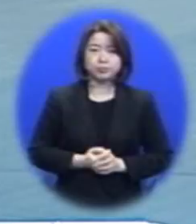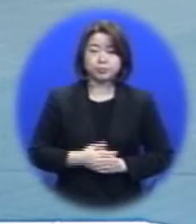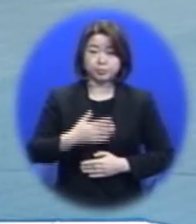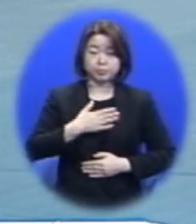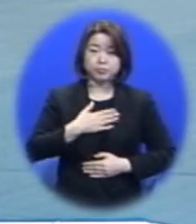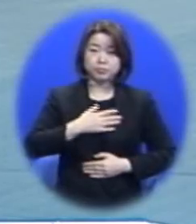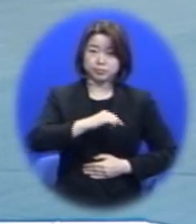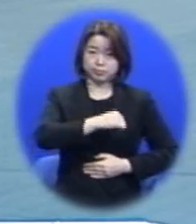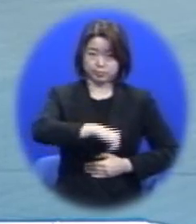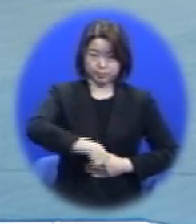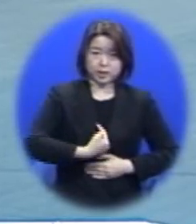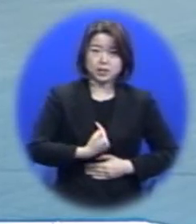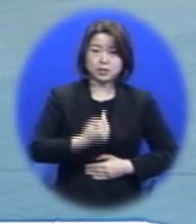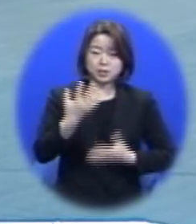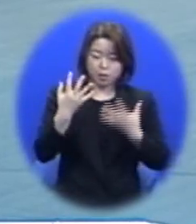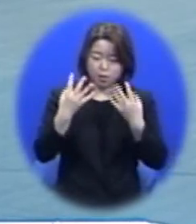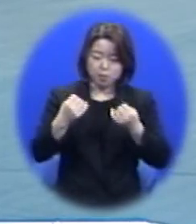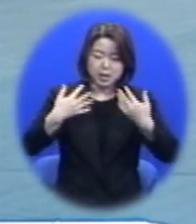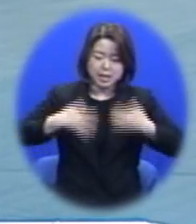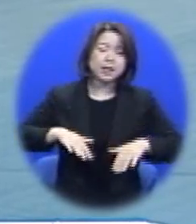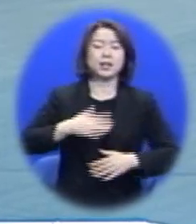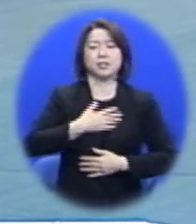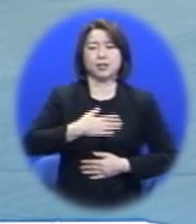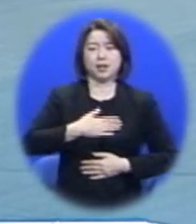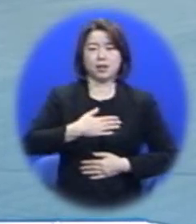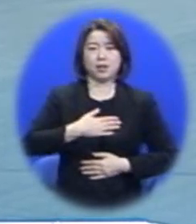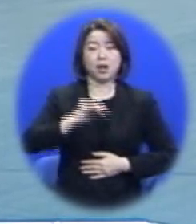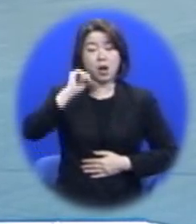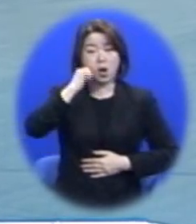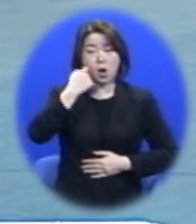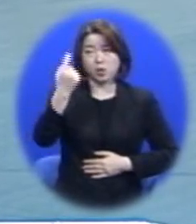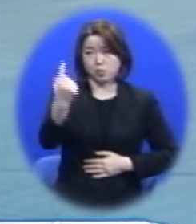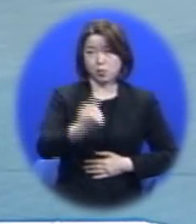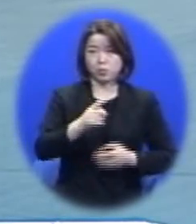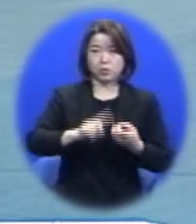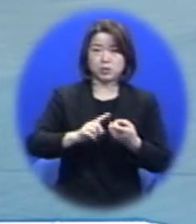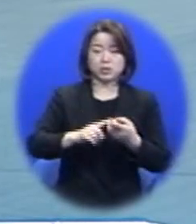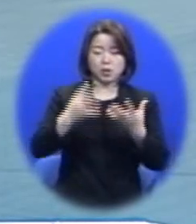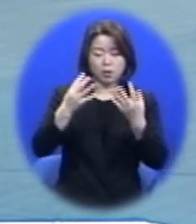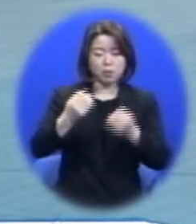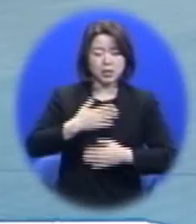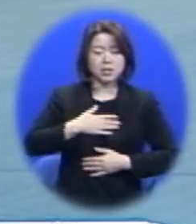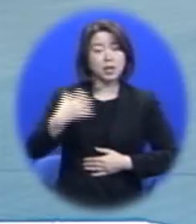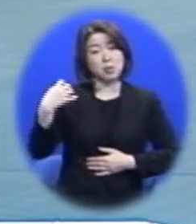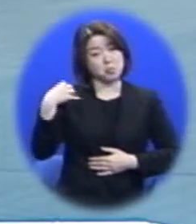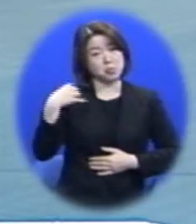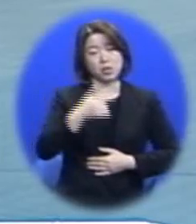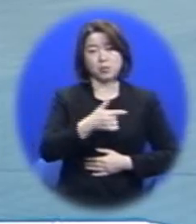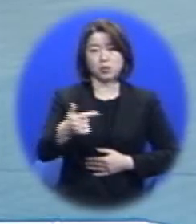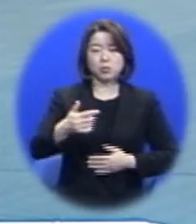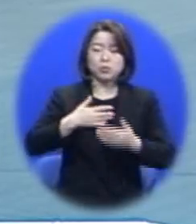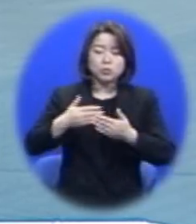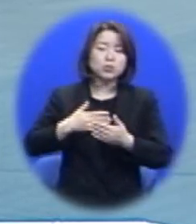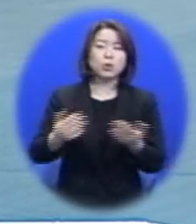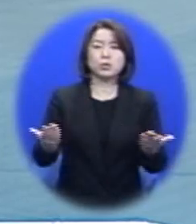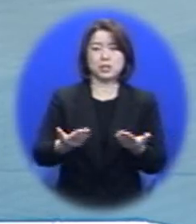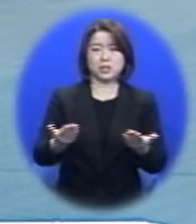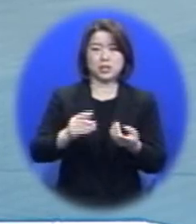저는 저 자신이 얼마나 약한지를 압니다. 어려움이 오는 것이 얼마나 저에게는 부담이고 두려운